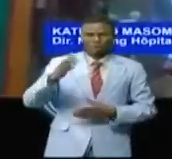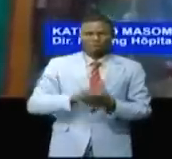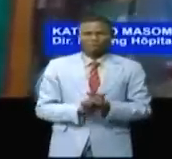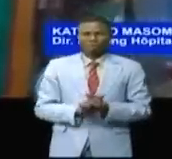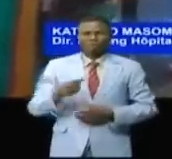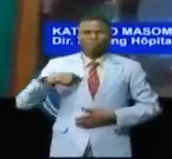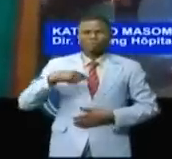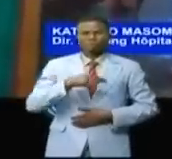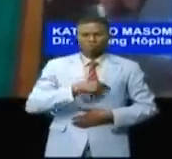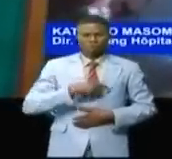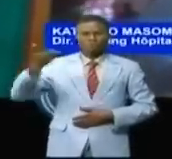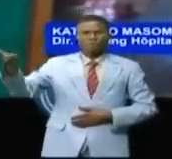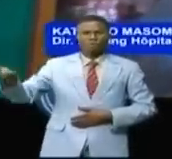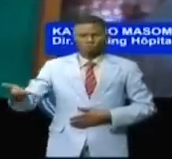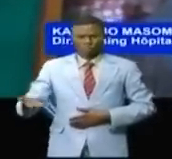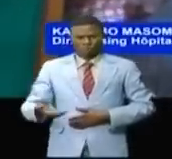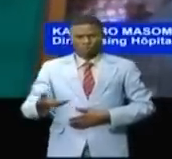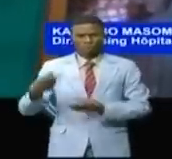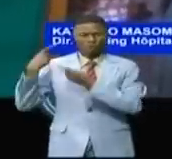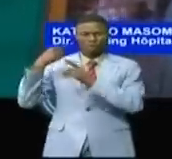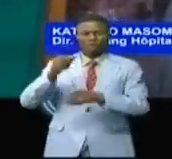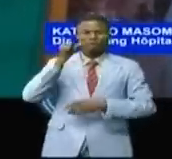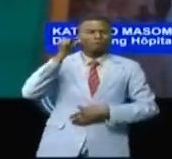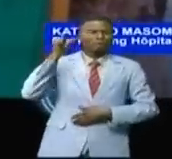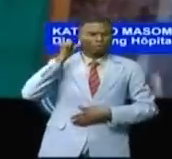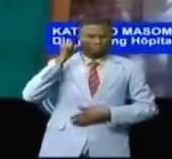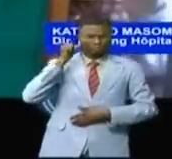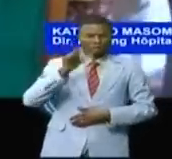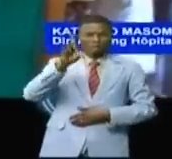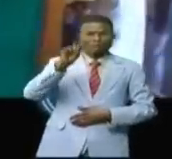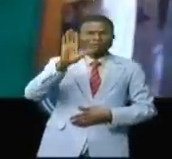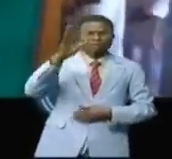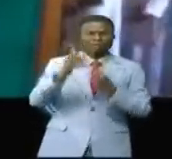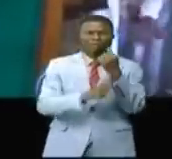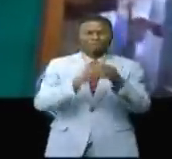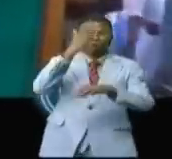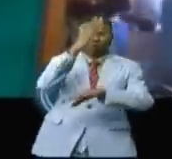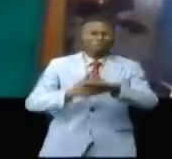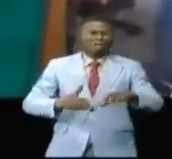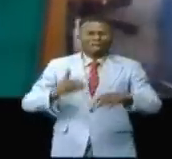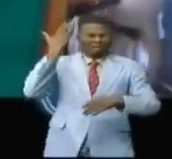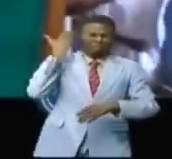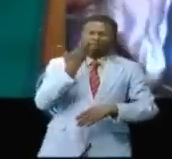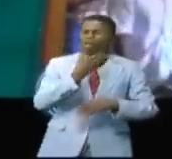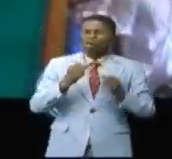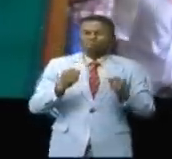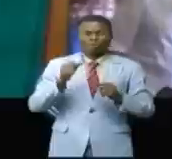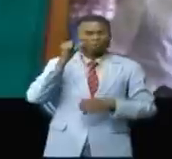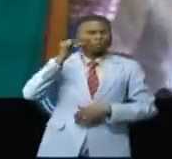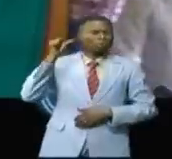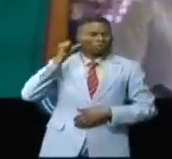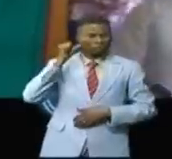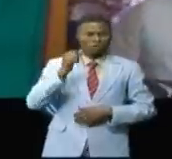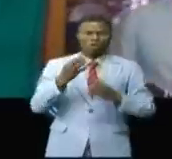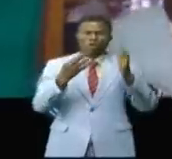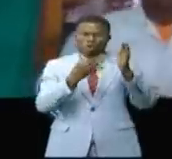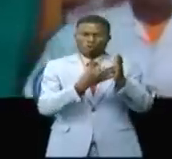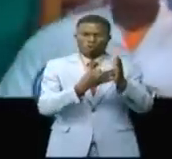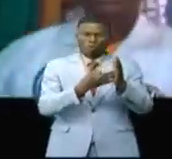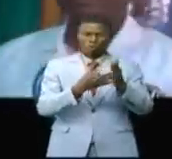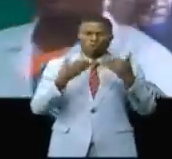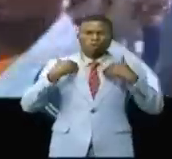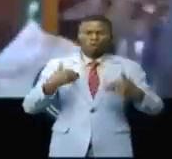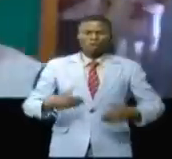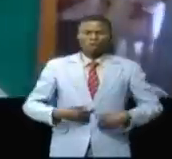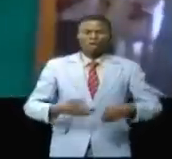avons récit des prises hier c'était 25 blessés hier c'était oui corps sans vie de